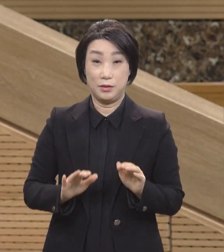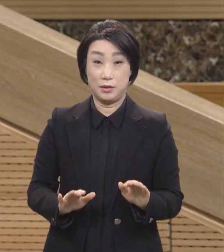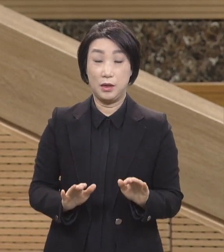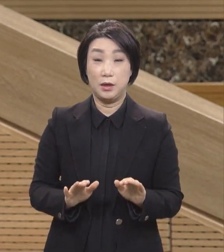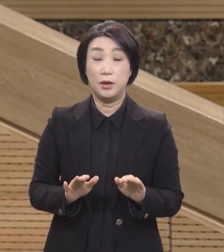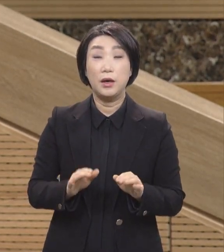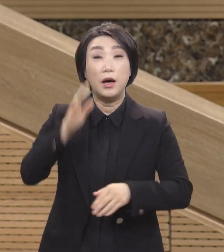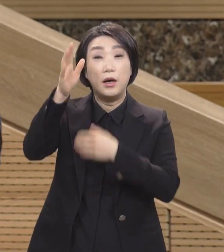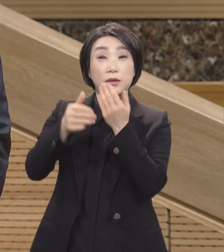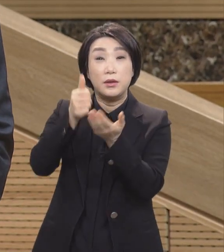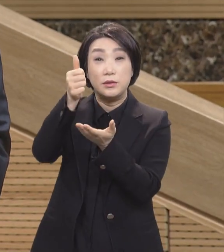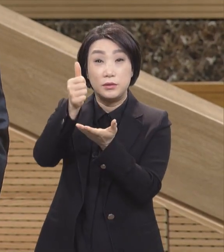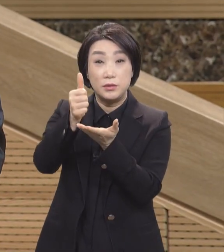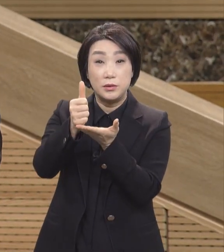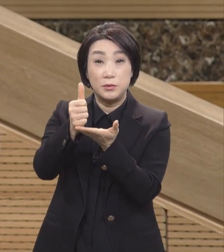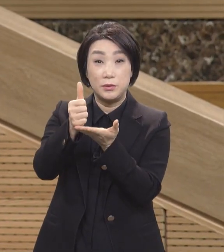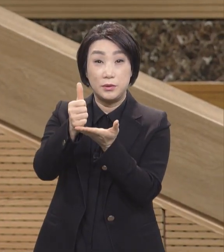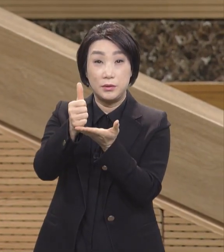근데 하나님께서